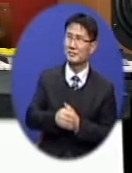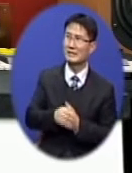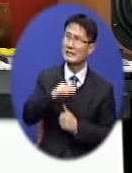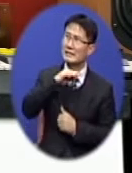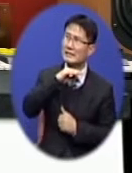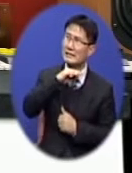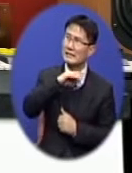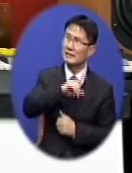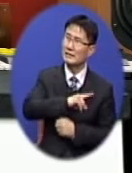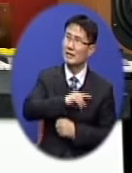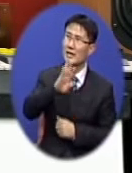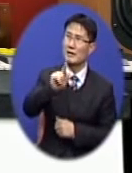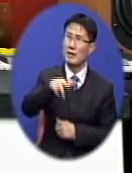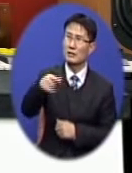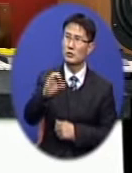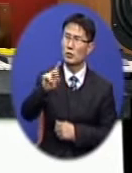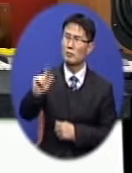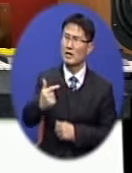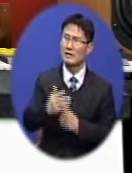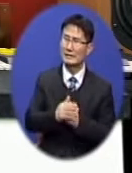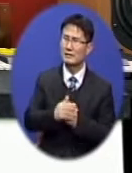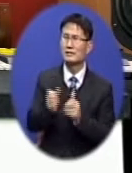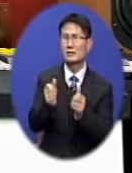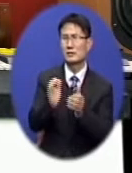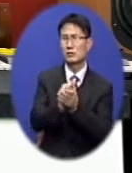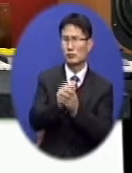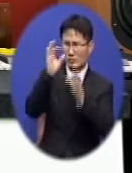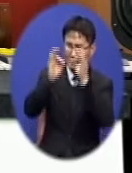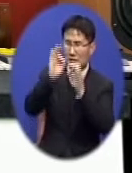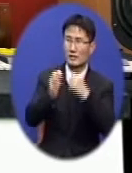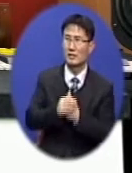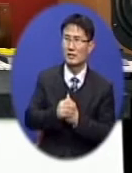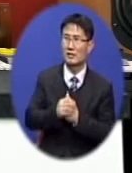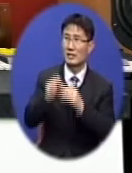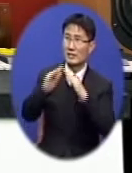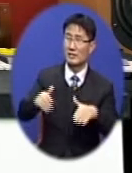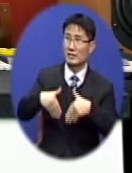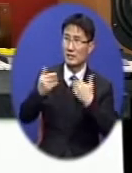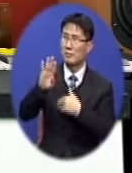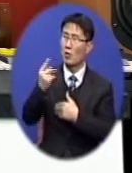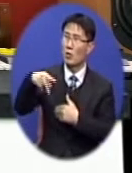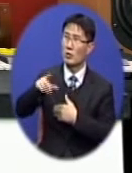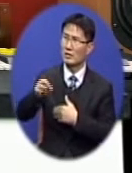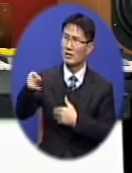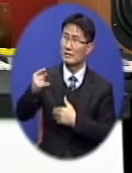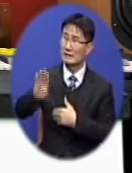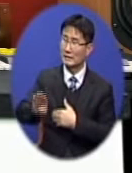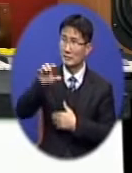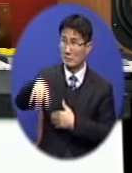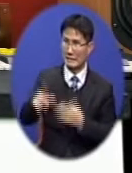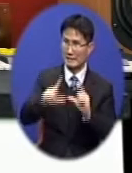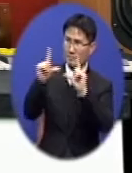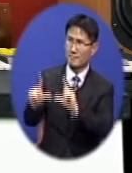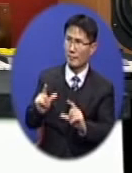이름은 박종만이고요. 아, 예. 예, 고향은 전라남도 보성읍에서 살았습니다.